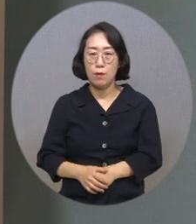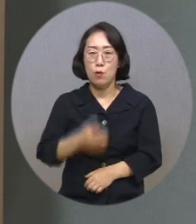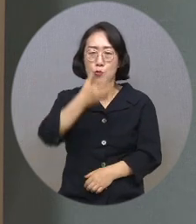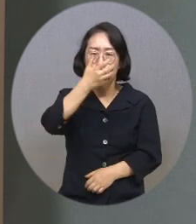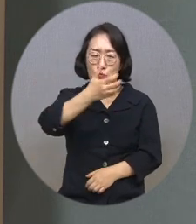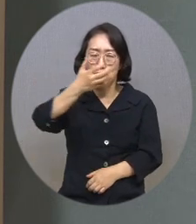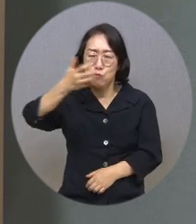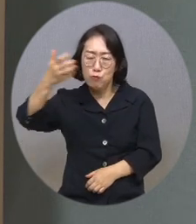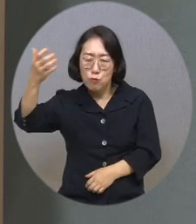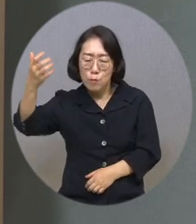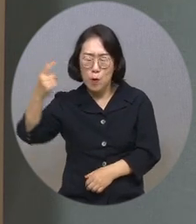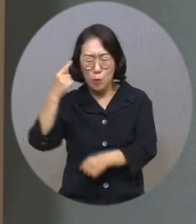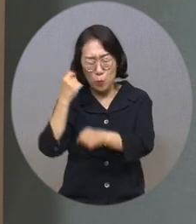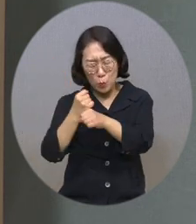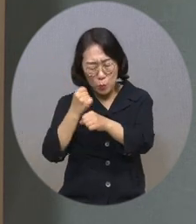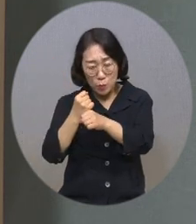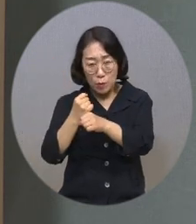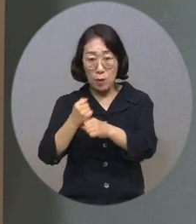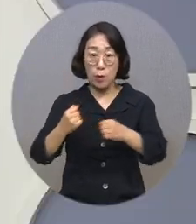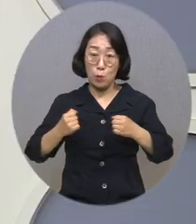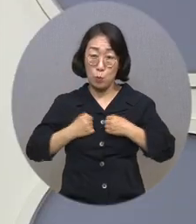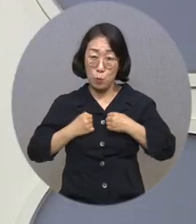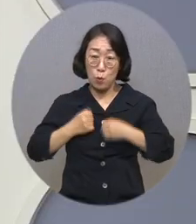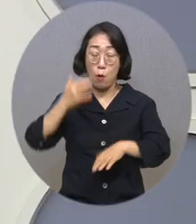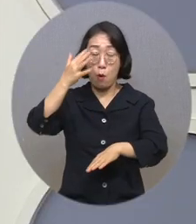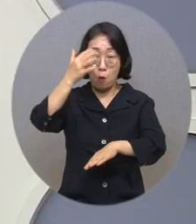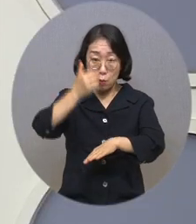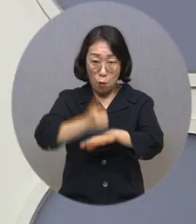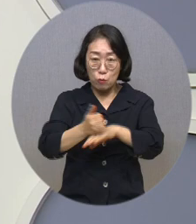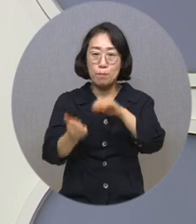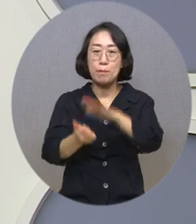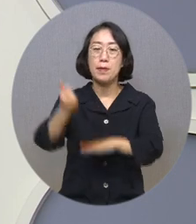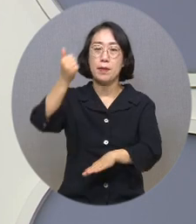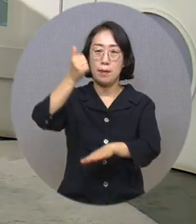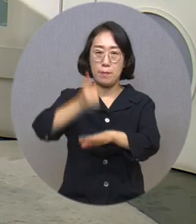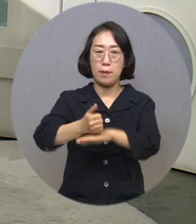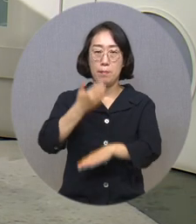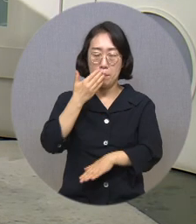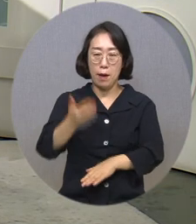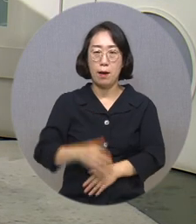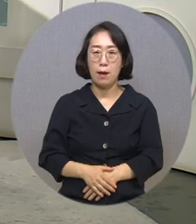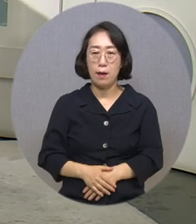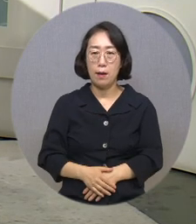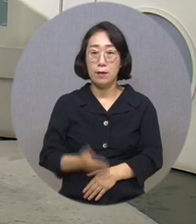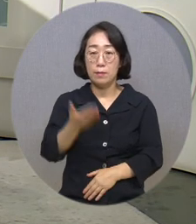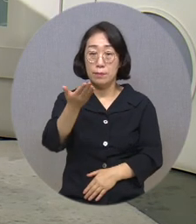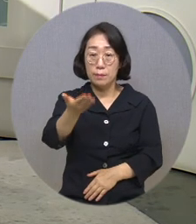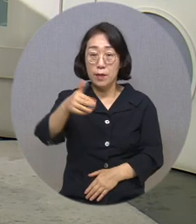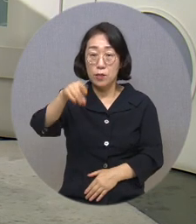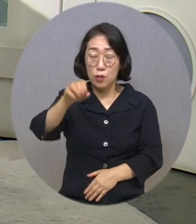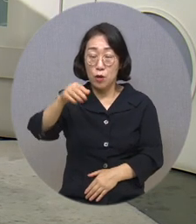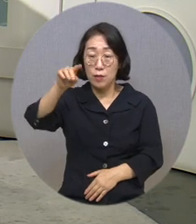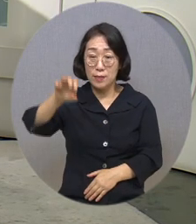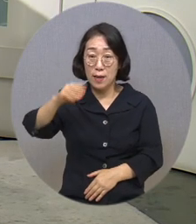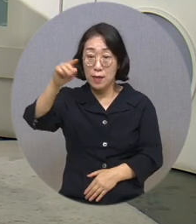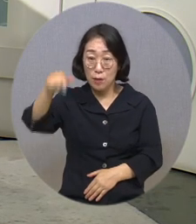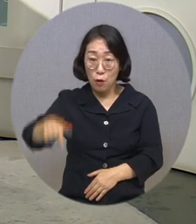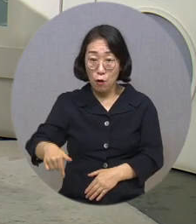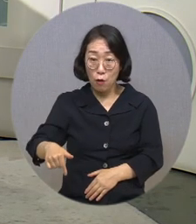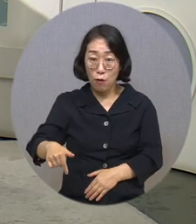정도 결실을 맺은 거 아니겠습니까? 그렇습니다. 그런데 우리 정창덕 총장을